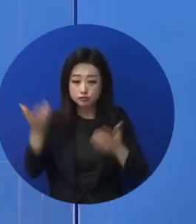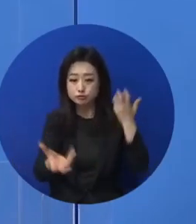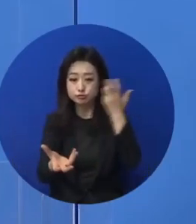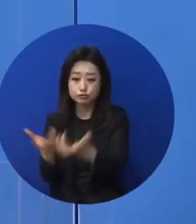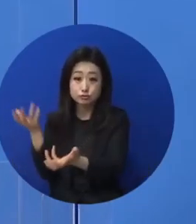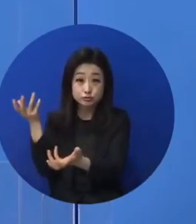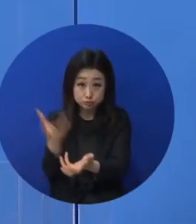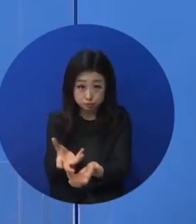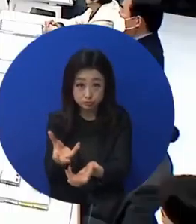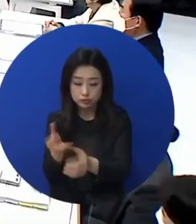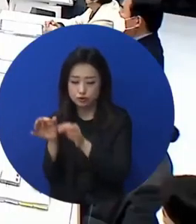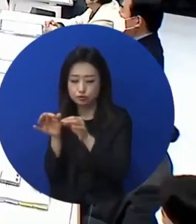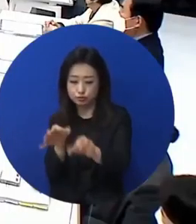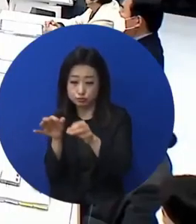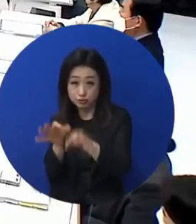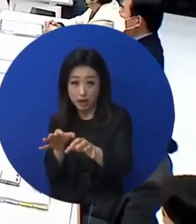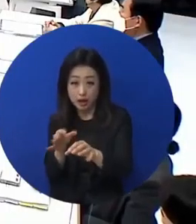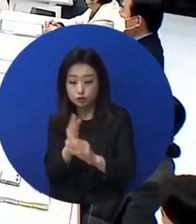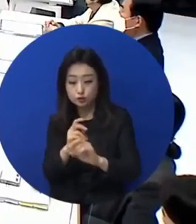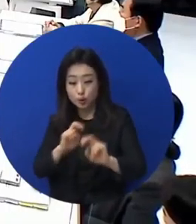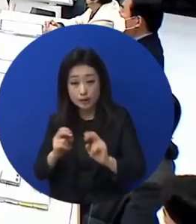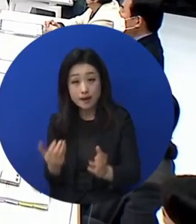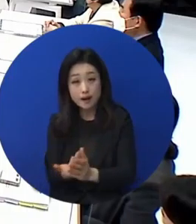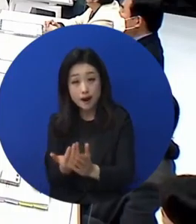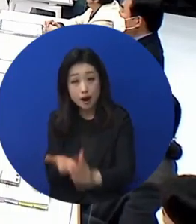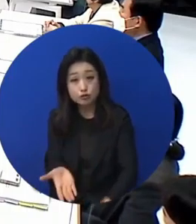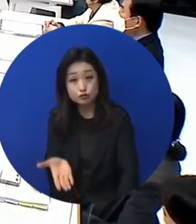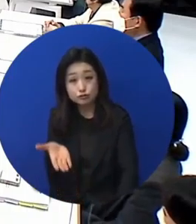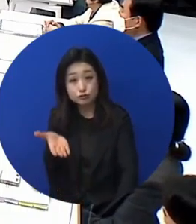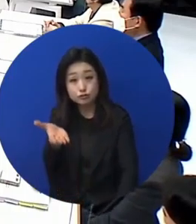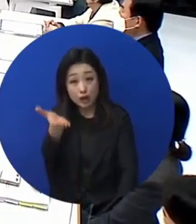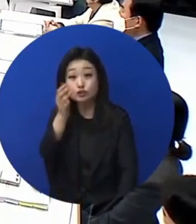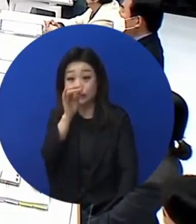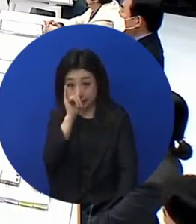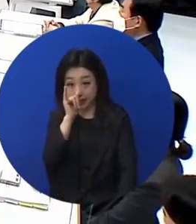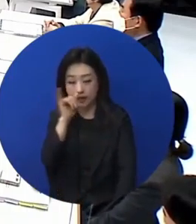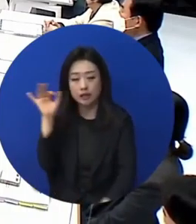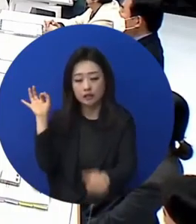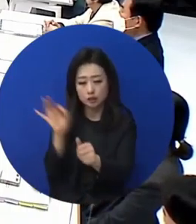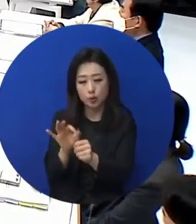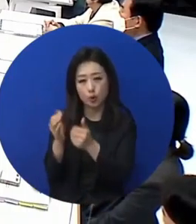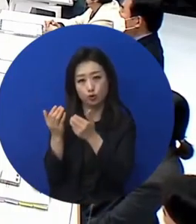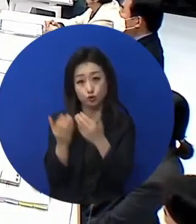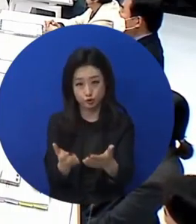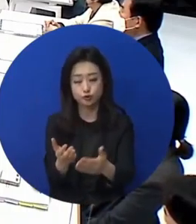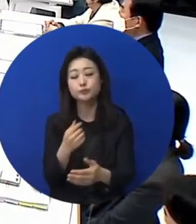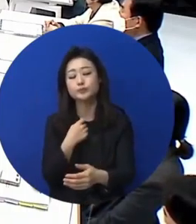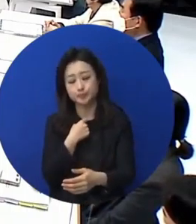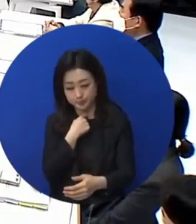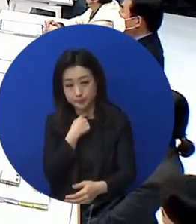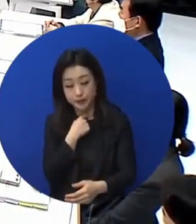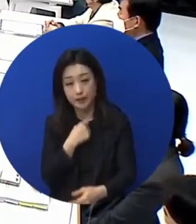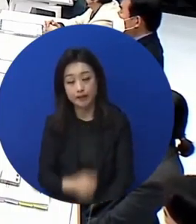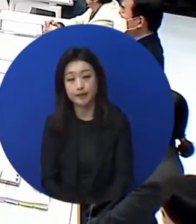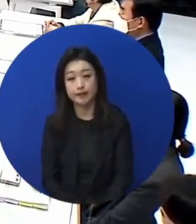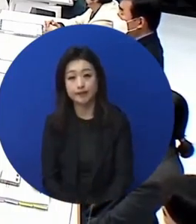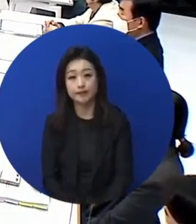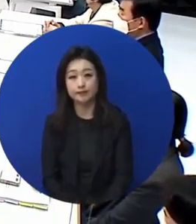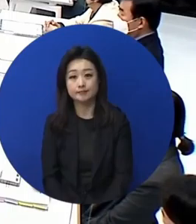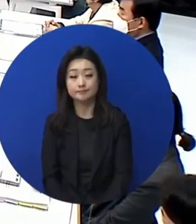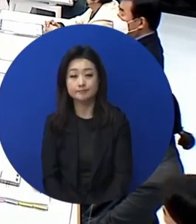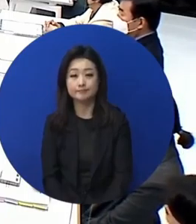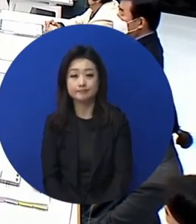만들고 부산에 있는 중소기업들도 대기업이나 중견기업을 육성할 수 있도록 그렇게 만드는 것이 유일한 해법이다라고